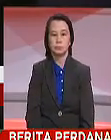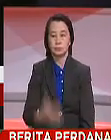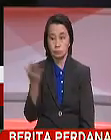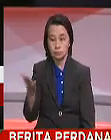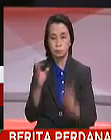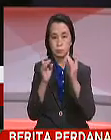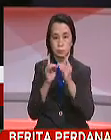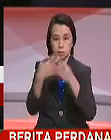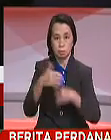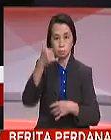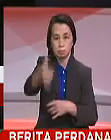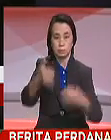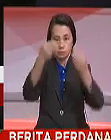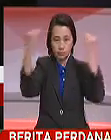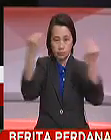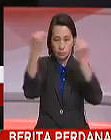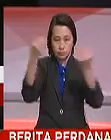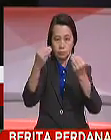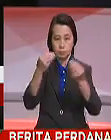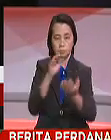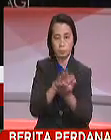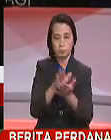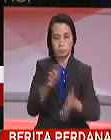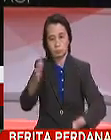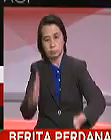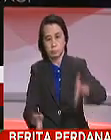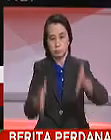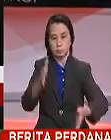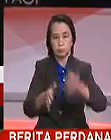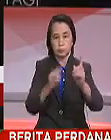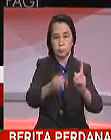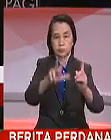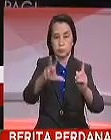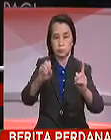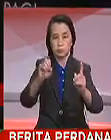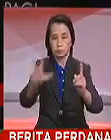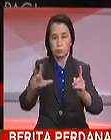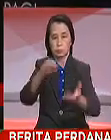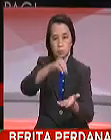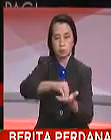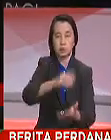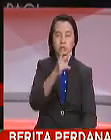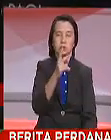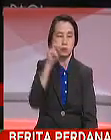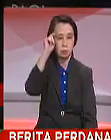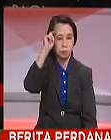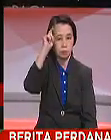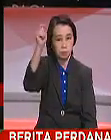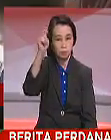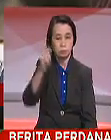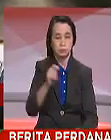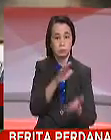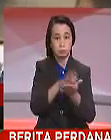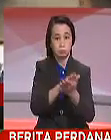Beliau ditemui selepas menghadiri majlis perasmian Akademi Robotik TD1303 Jazro di Kuala Terengganu. Akademi